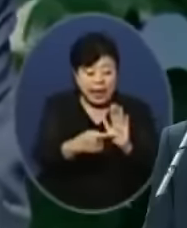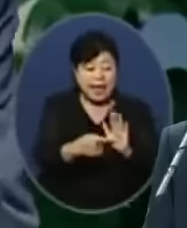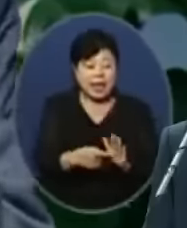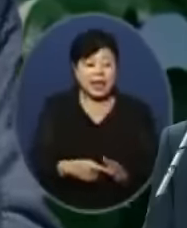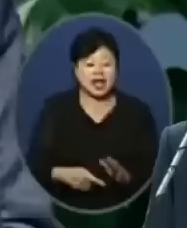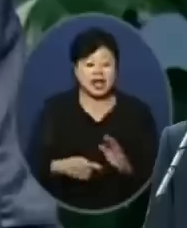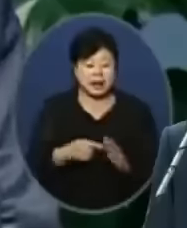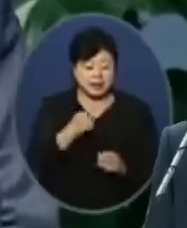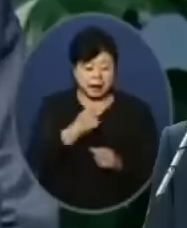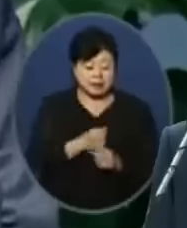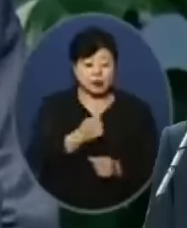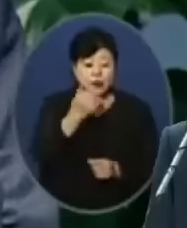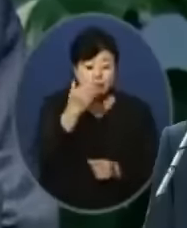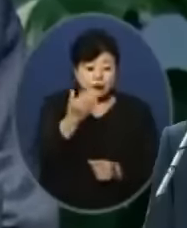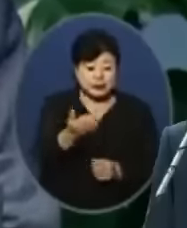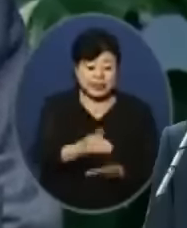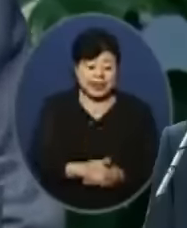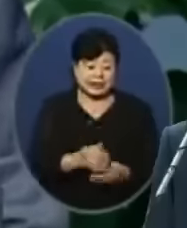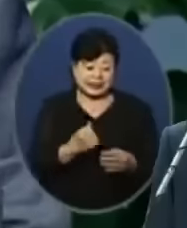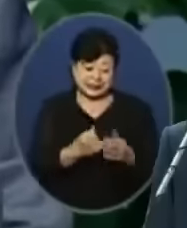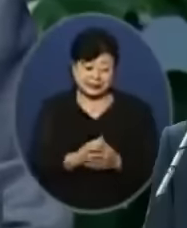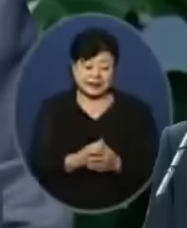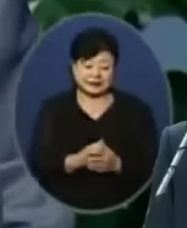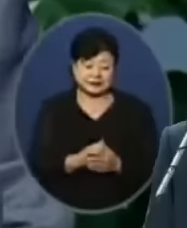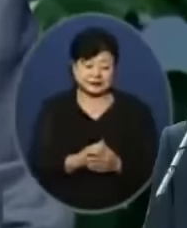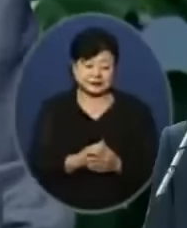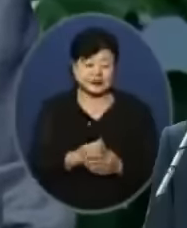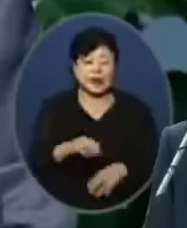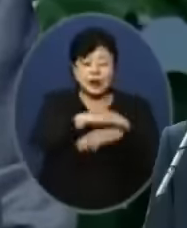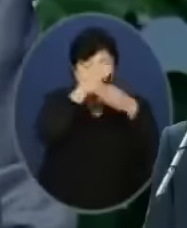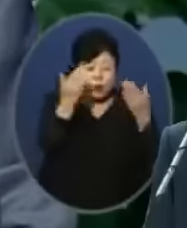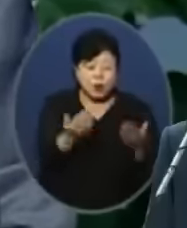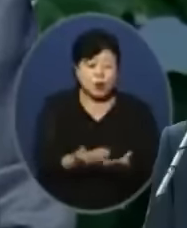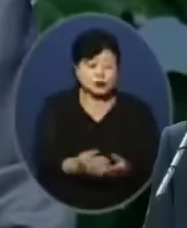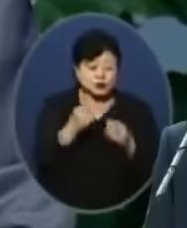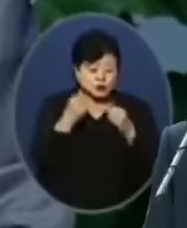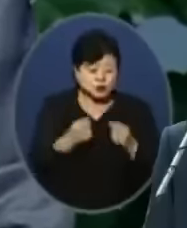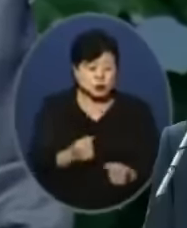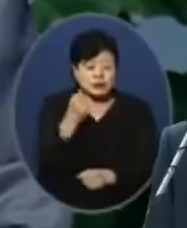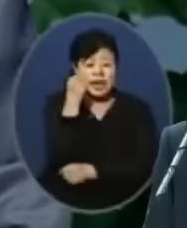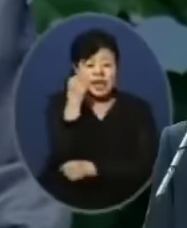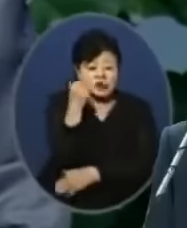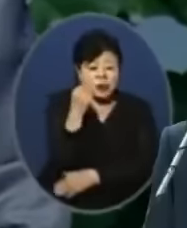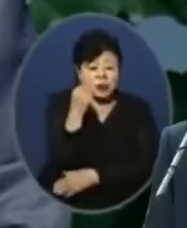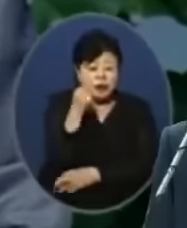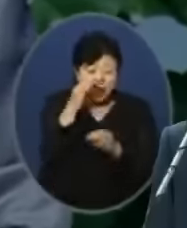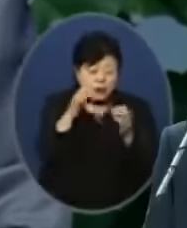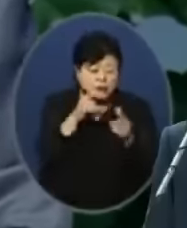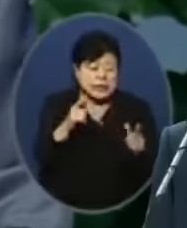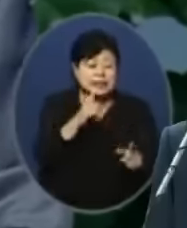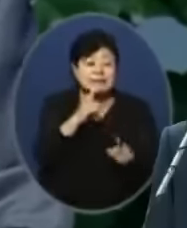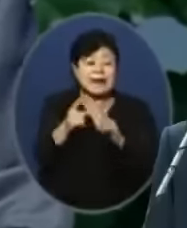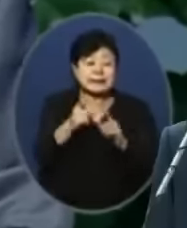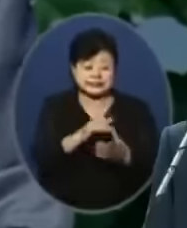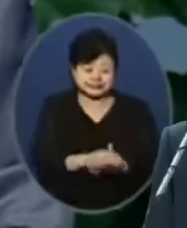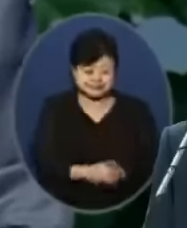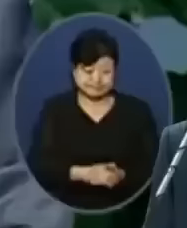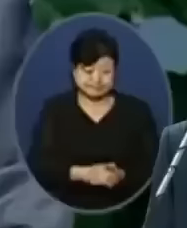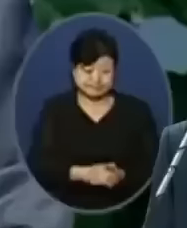입고 나타났다는 것입니다. 그러므로 모든 존재의 근원은 안 보이는 말씀에